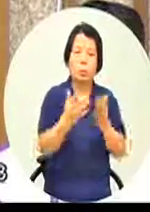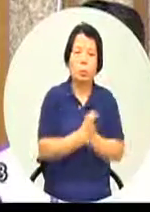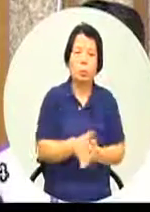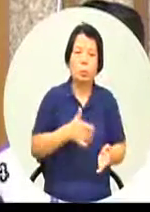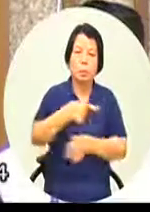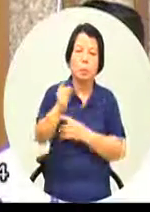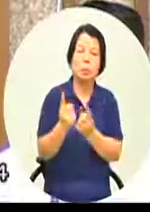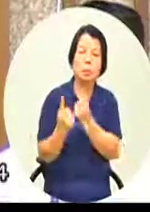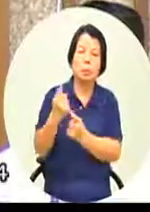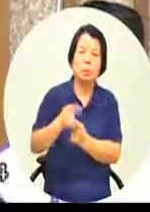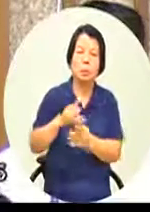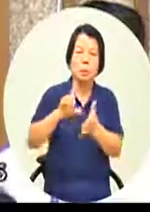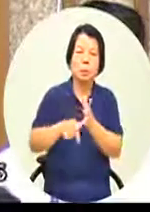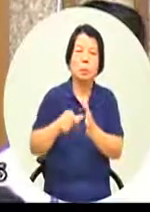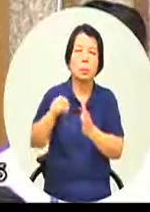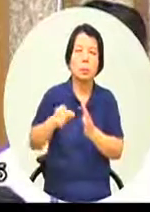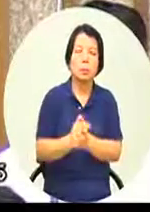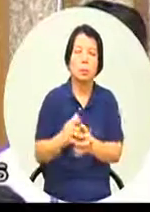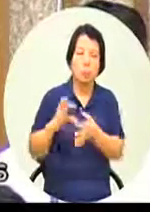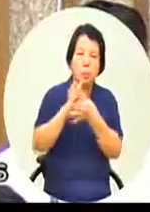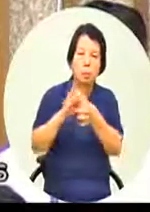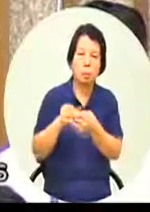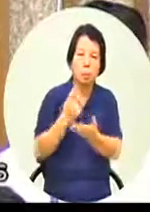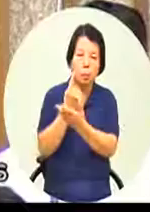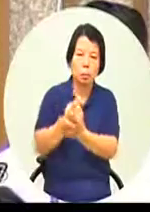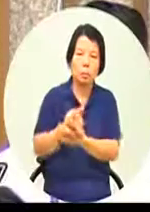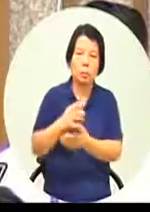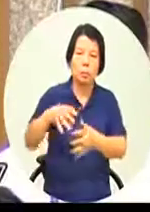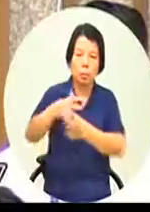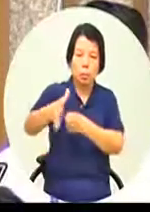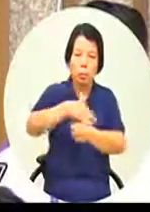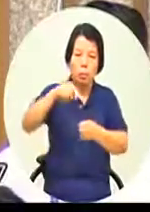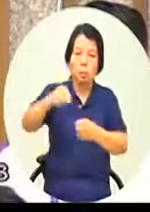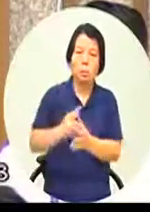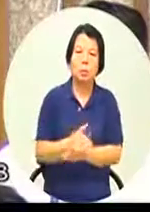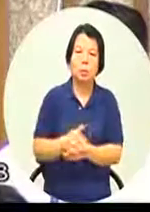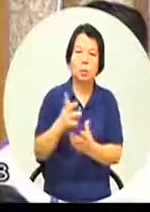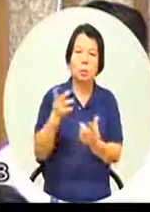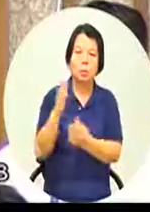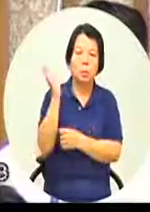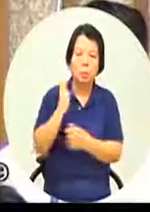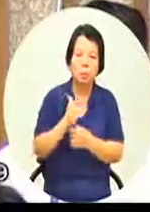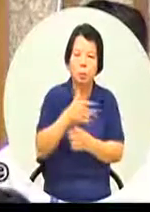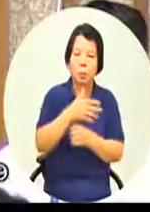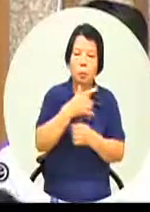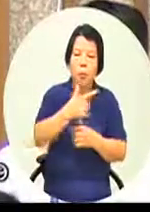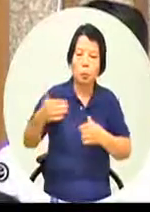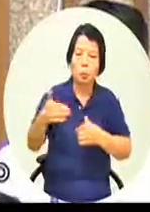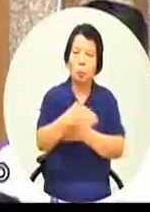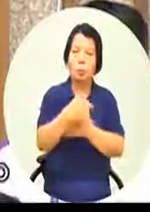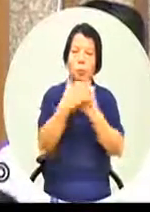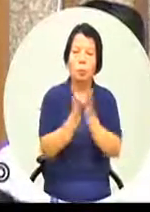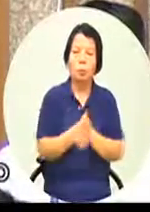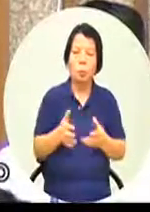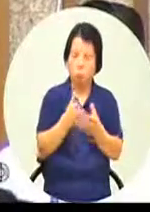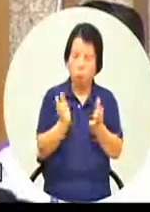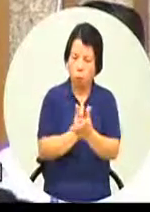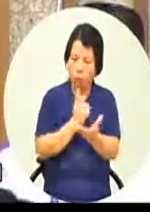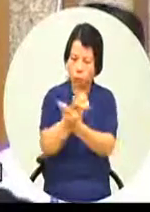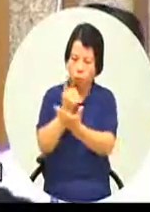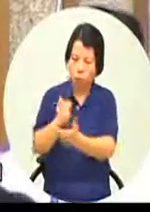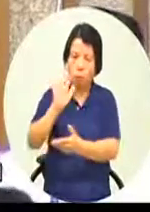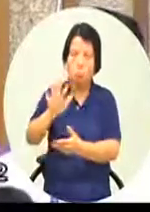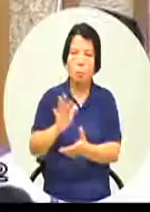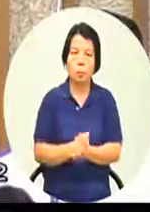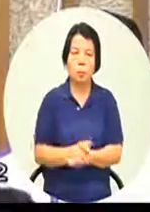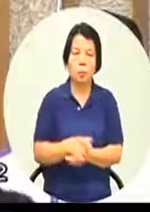时去参加相关的这些全球最大的这些水产品展，然后包含东京食品展这些部分。当然未来我们